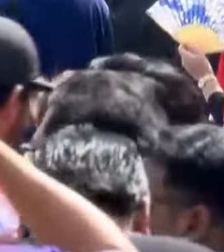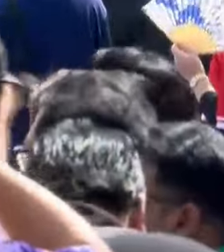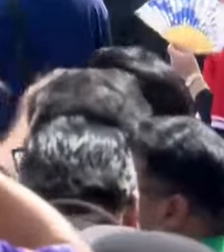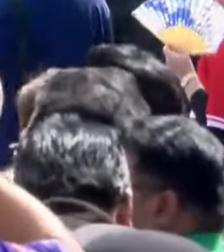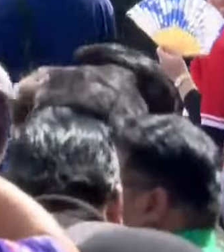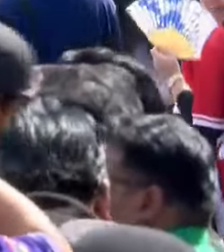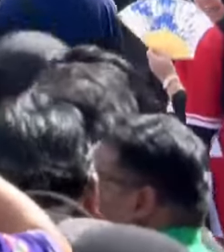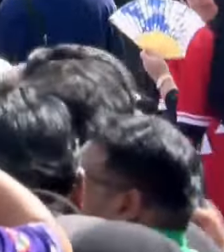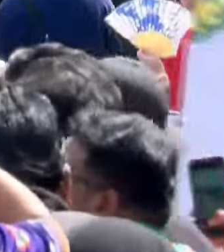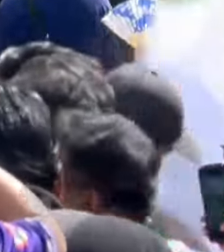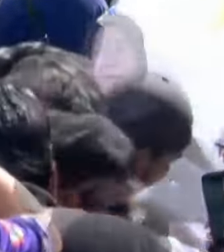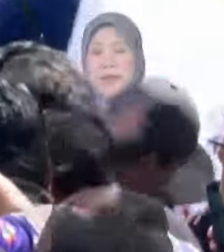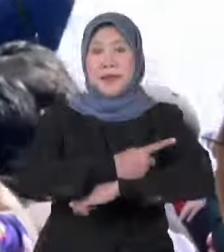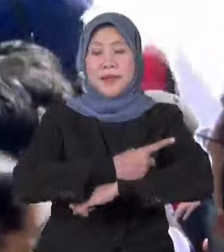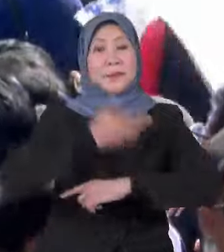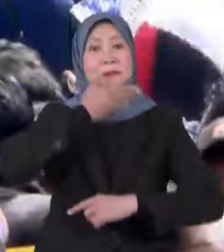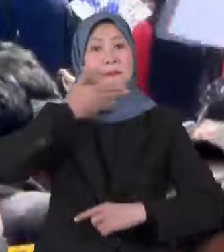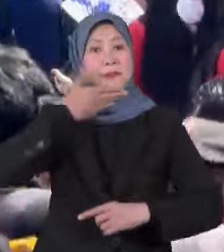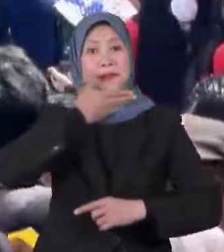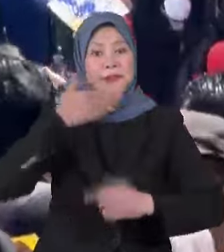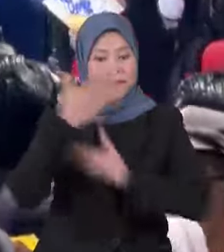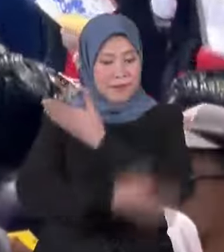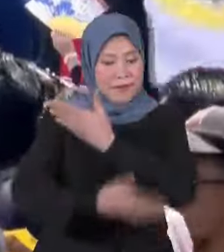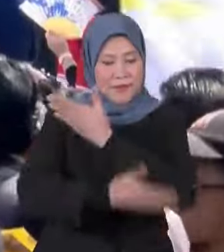sedang menyaksikan Hari Belia Negara